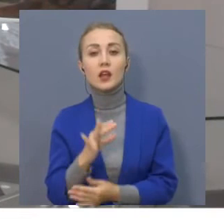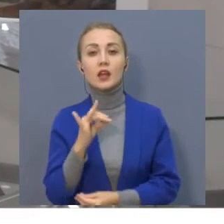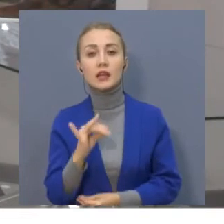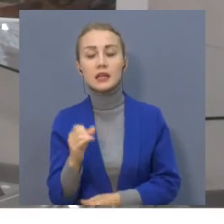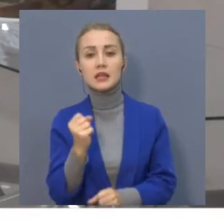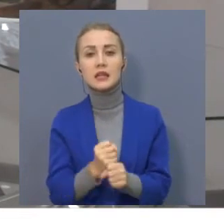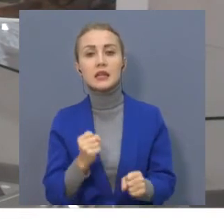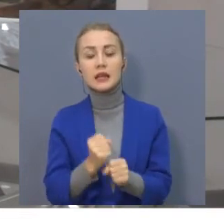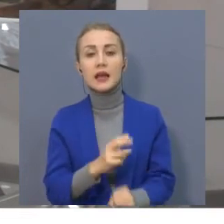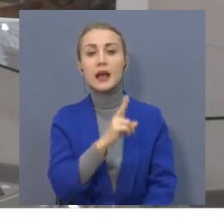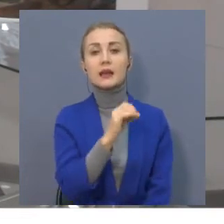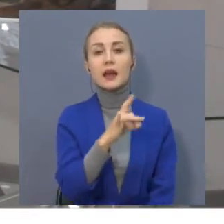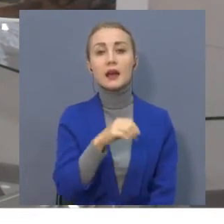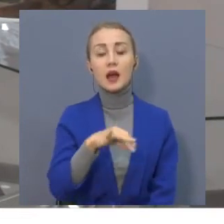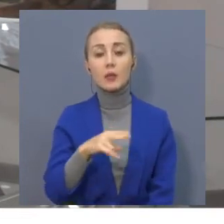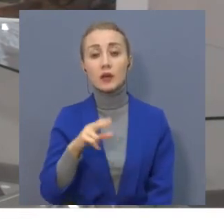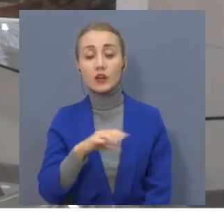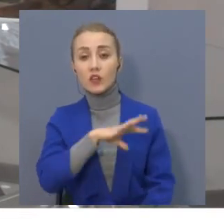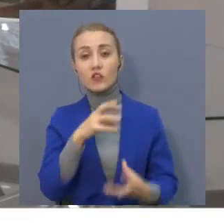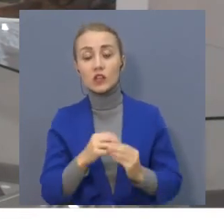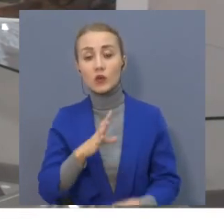радиокарбон, радиоуглеродты анализдер жасалады.